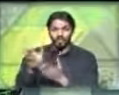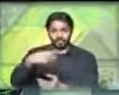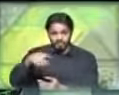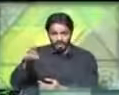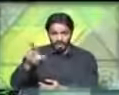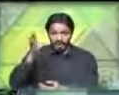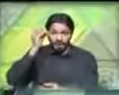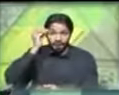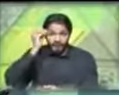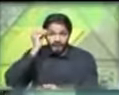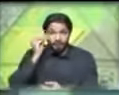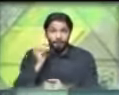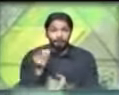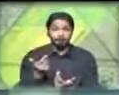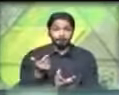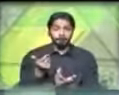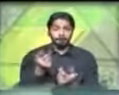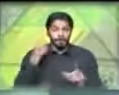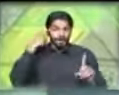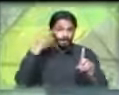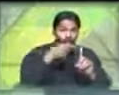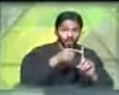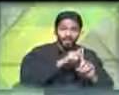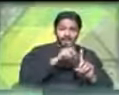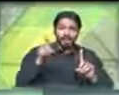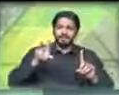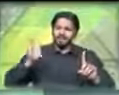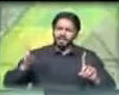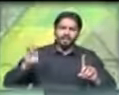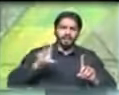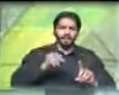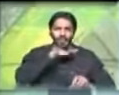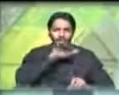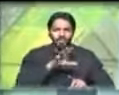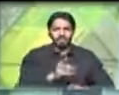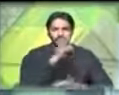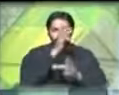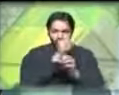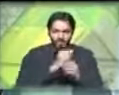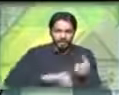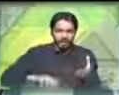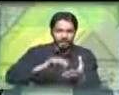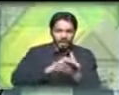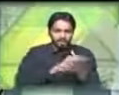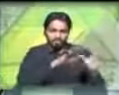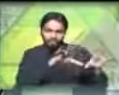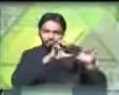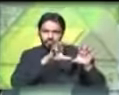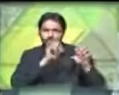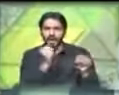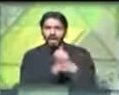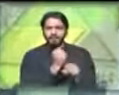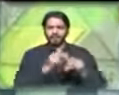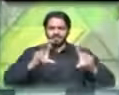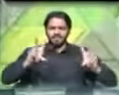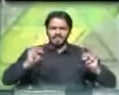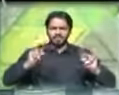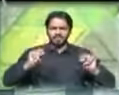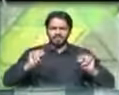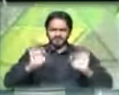بفهم الأكابر. بفهم السلف. سلف الأمة. رضوان الله عليه. عليهم رضوان الله. يبقى